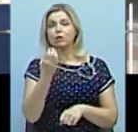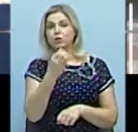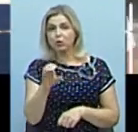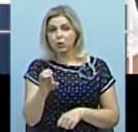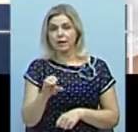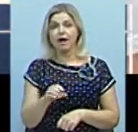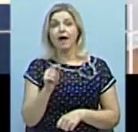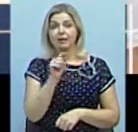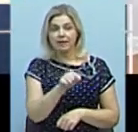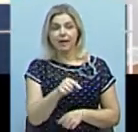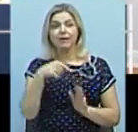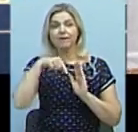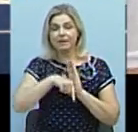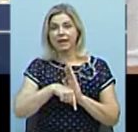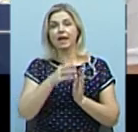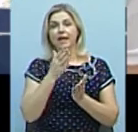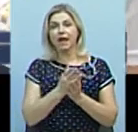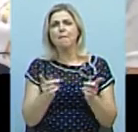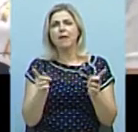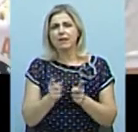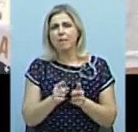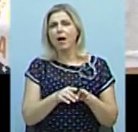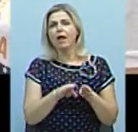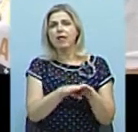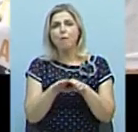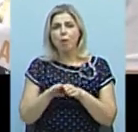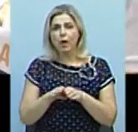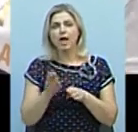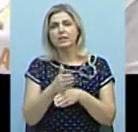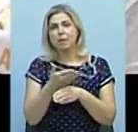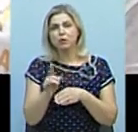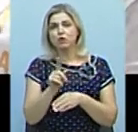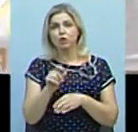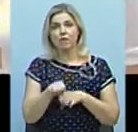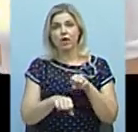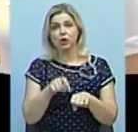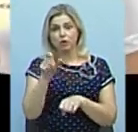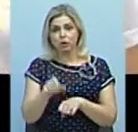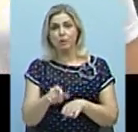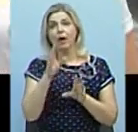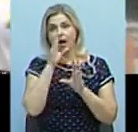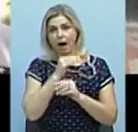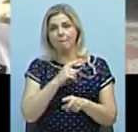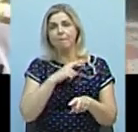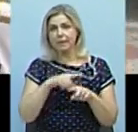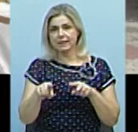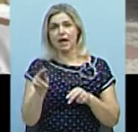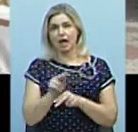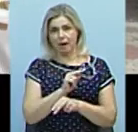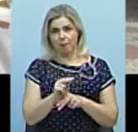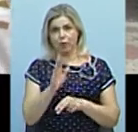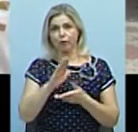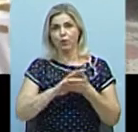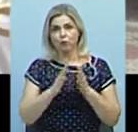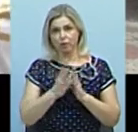Це вело СТО всередині містить мінімальний набір запчастин для того, щоб велосипедист мав змогу зробити екстрений ремонт в умовах